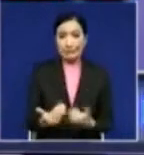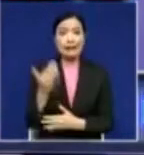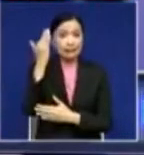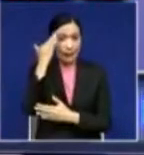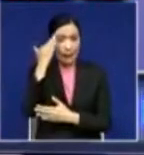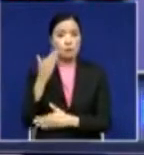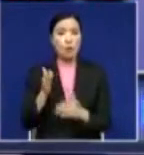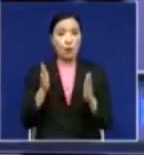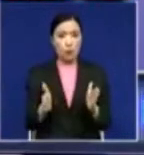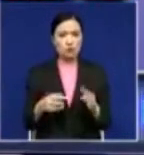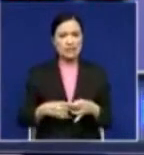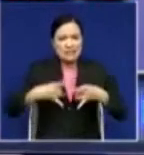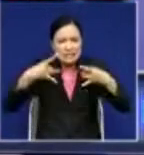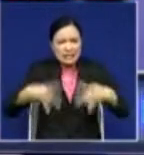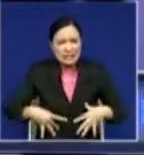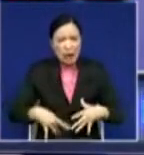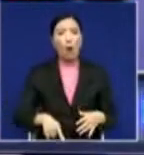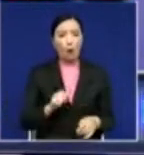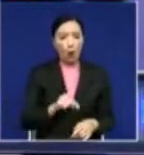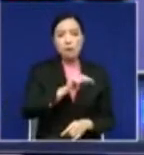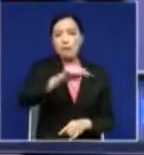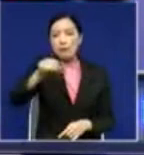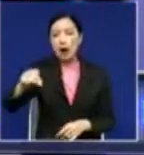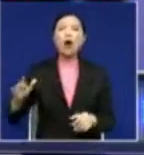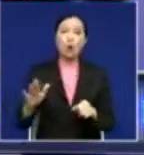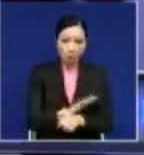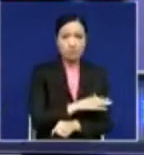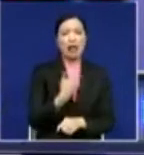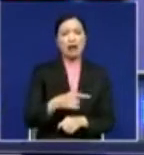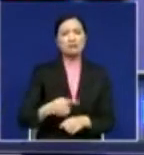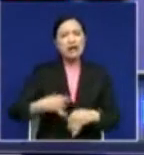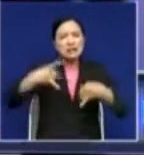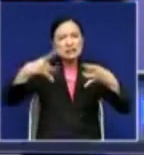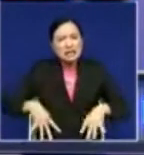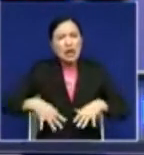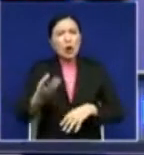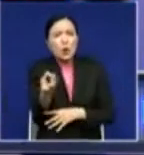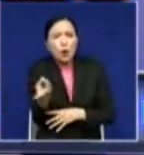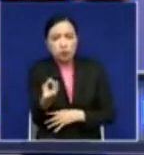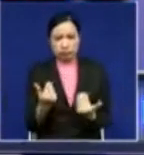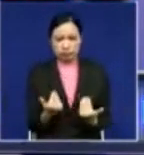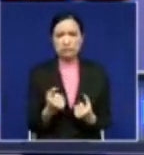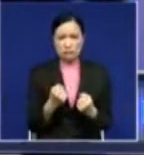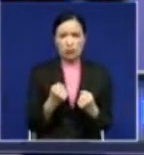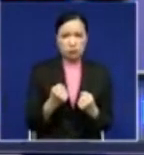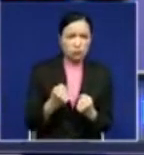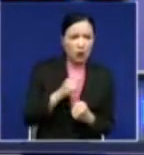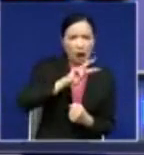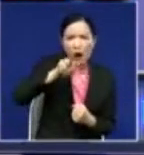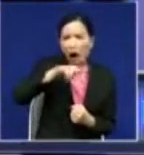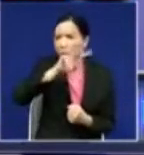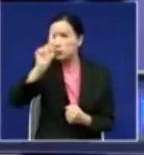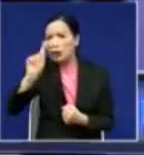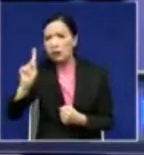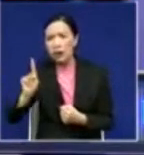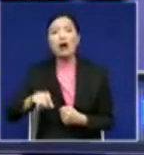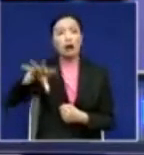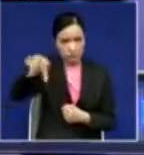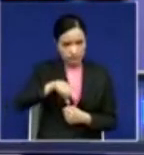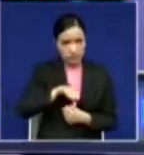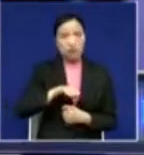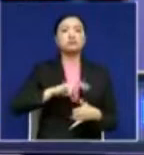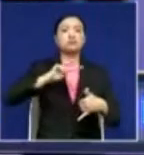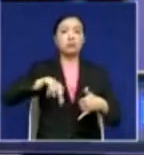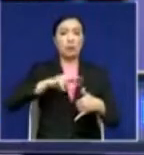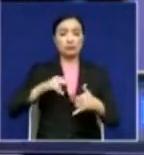ความเสี่ยงนะฮะสัมผัสเสี่ยงสูงได้ครบนะครับส่วนที่เสี่ยงต่ำลงมานะครับก็อยู่ระหว่างการติดตามนะครับแล้วก็ผลตรว